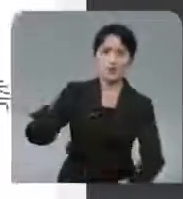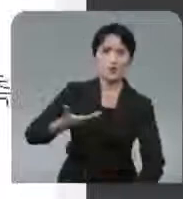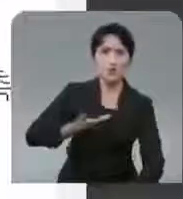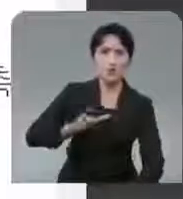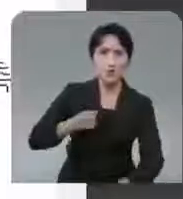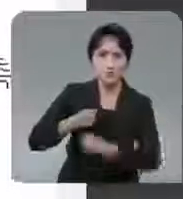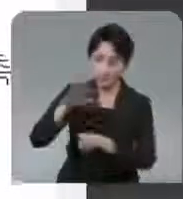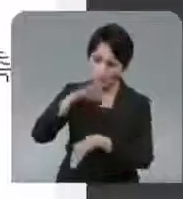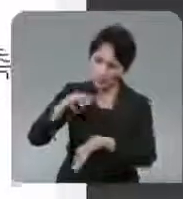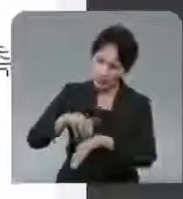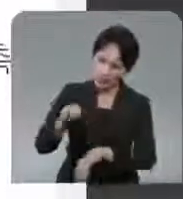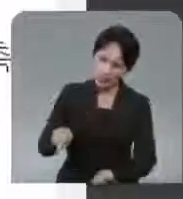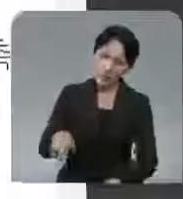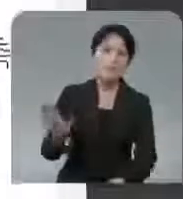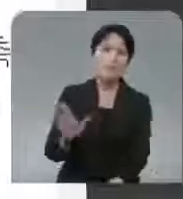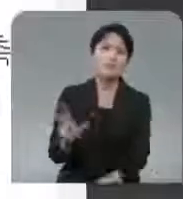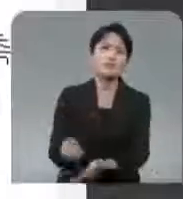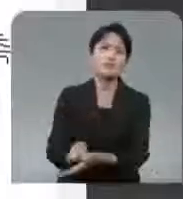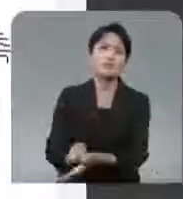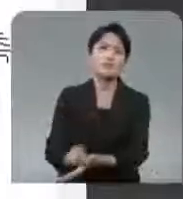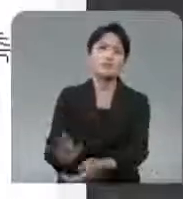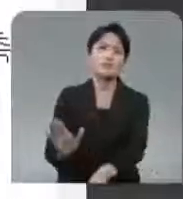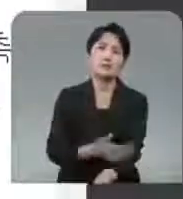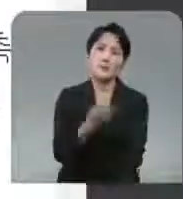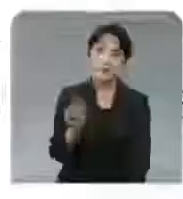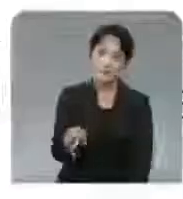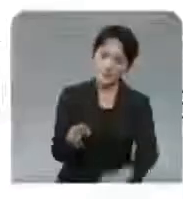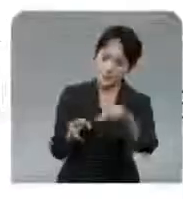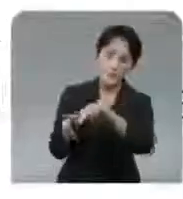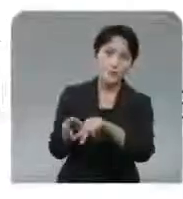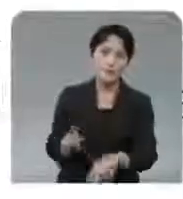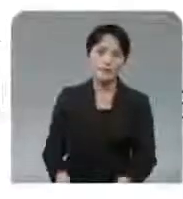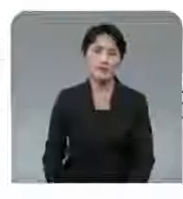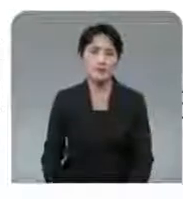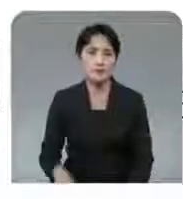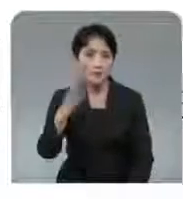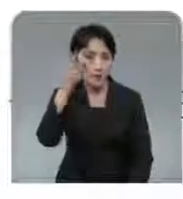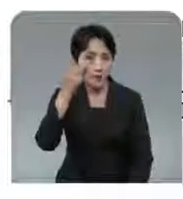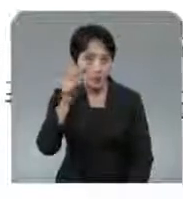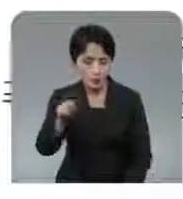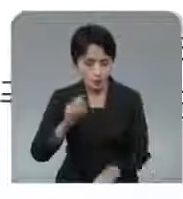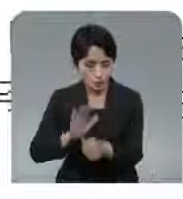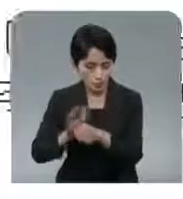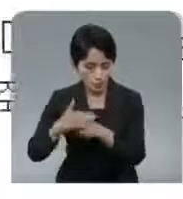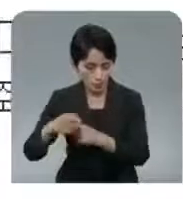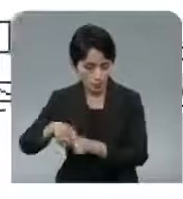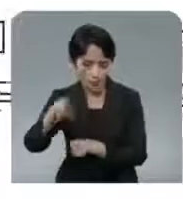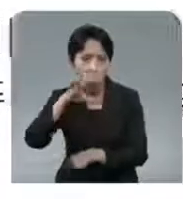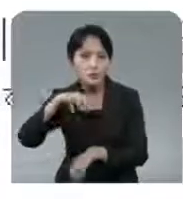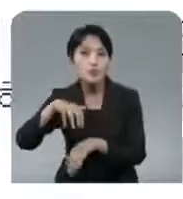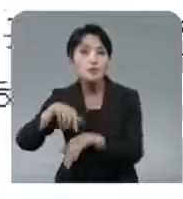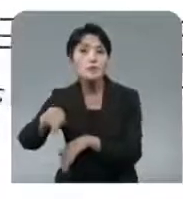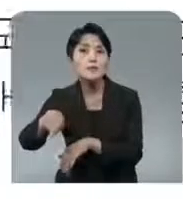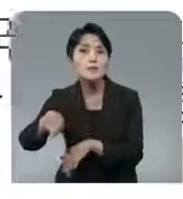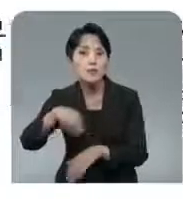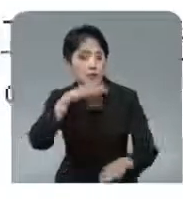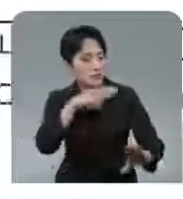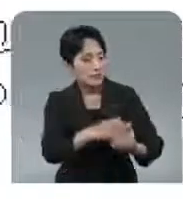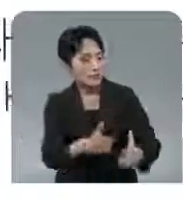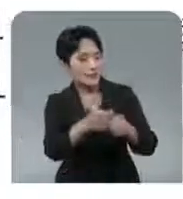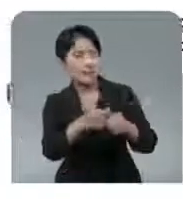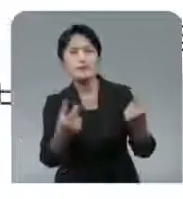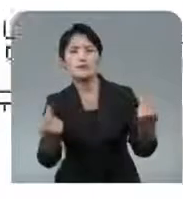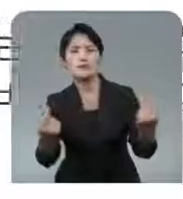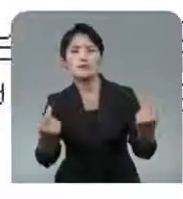об этом говорится в заявлении заместителя заведующего отделом пропаганды и агитации ck трудовой партии кореи ким